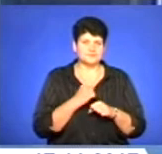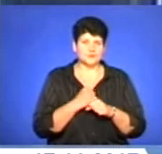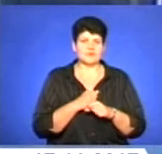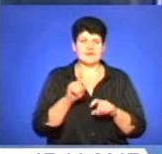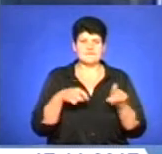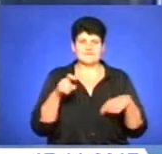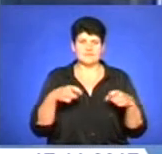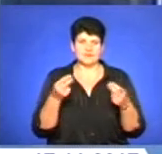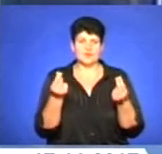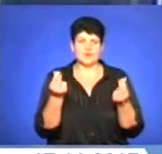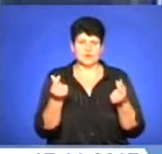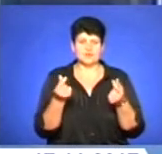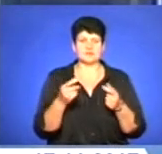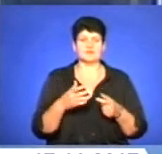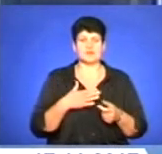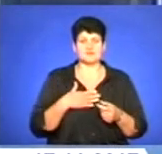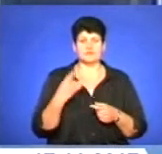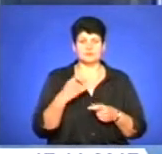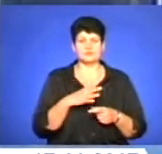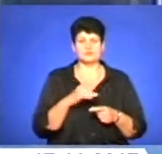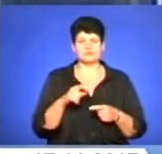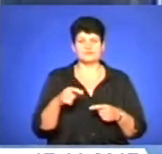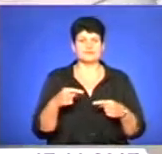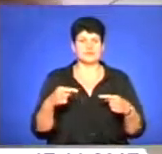жертвами стали люди різного віку, кажуть у поліції.